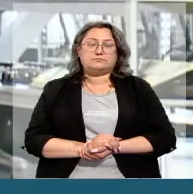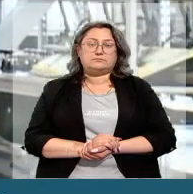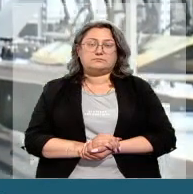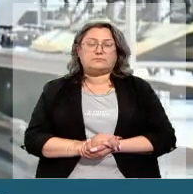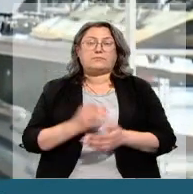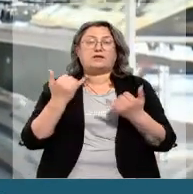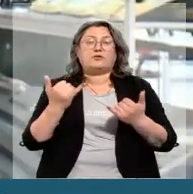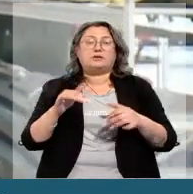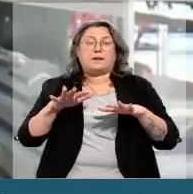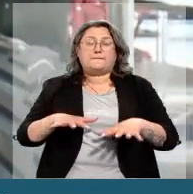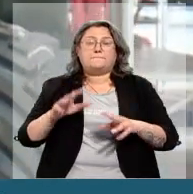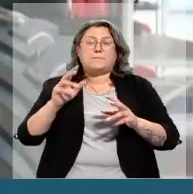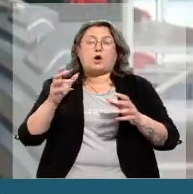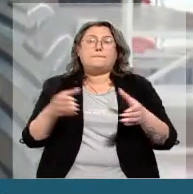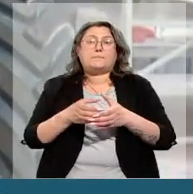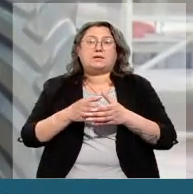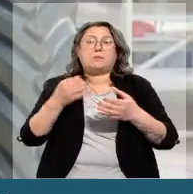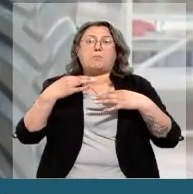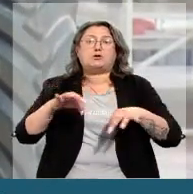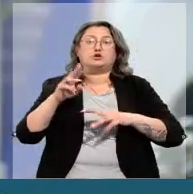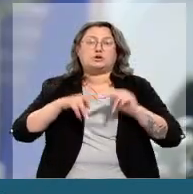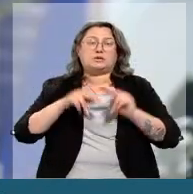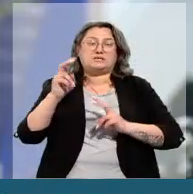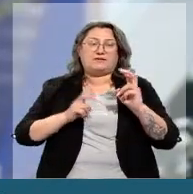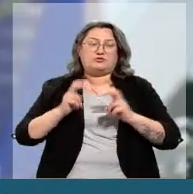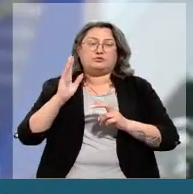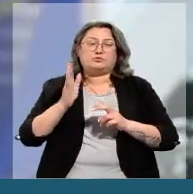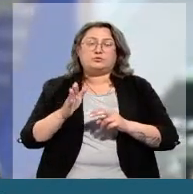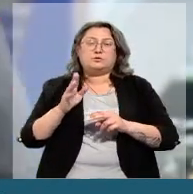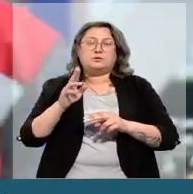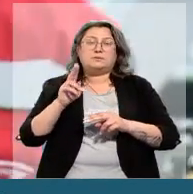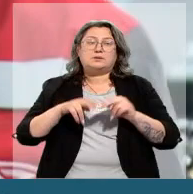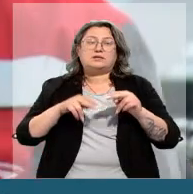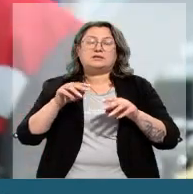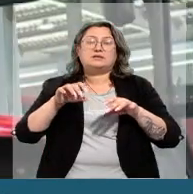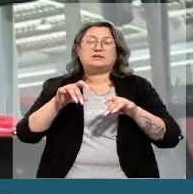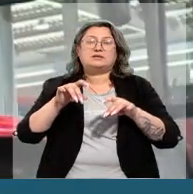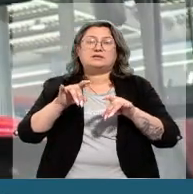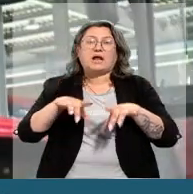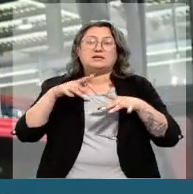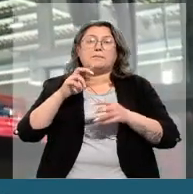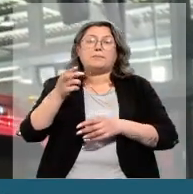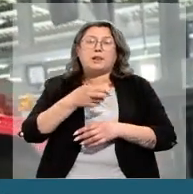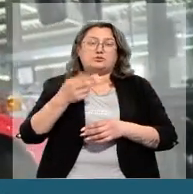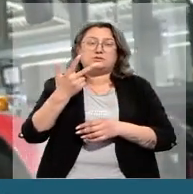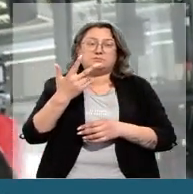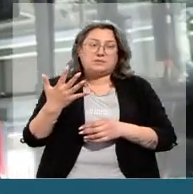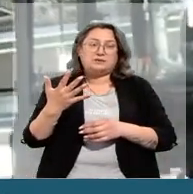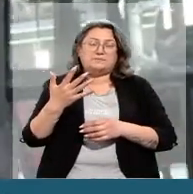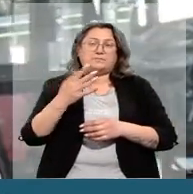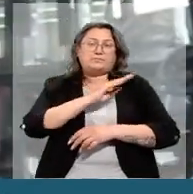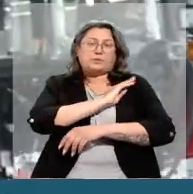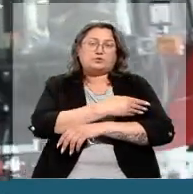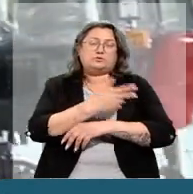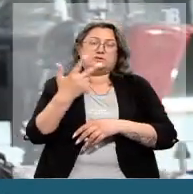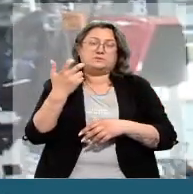Бүгінде Қазақстан машина жасау зауыты компаниясының базасында 350 аттың күшіне тен Беларусь 35-22